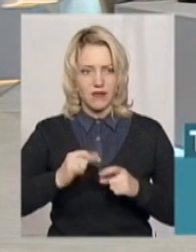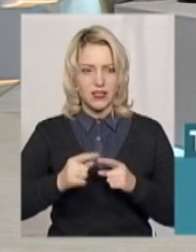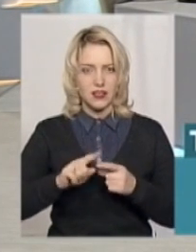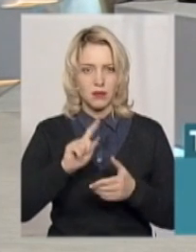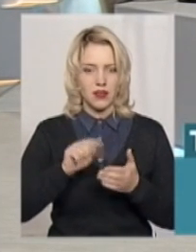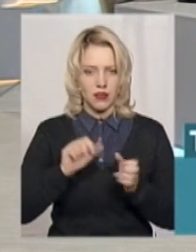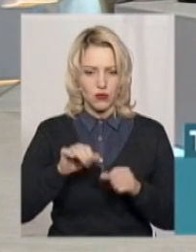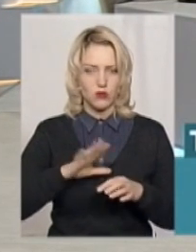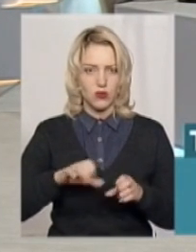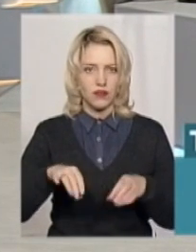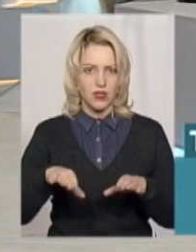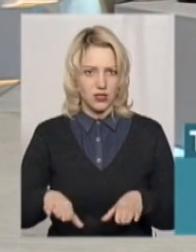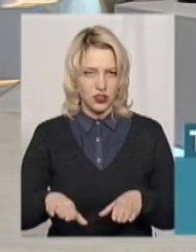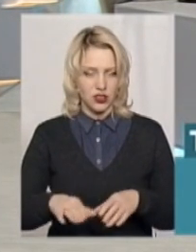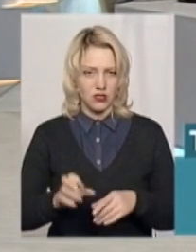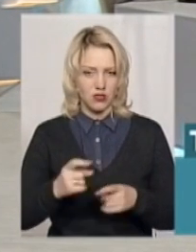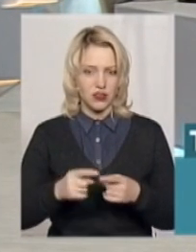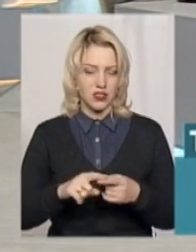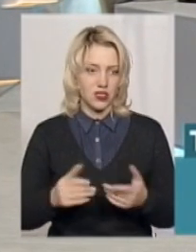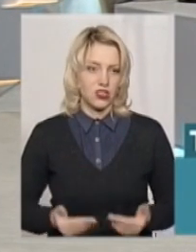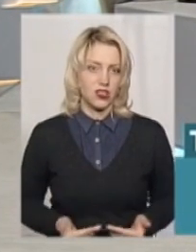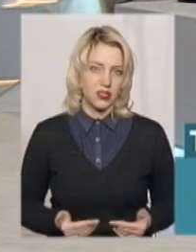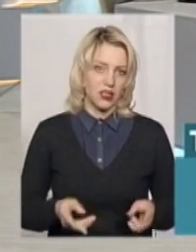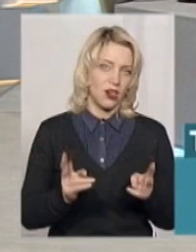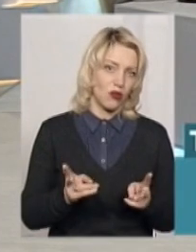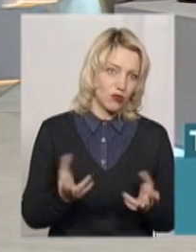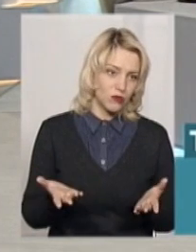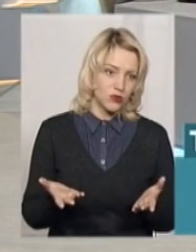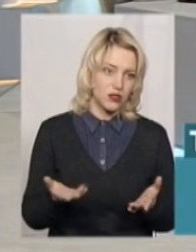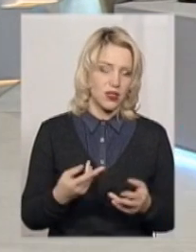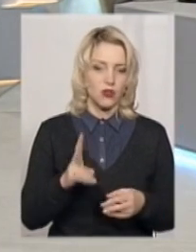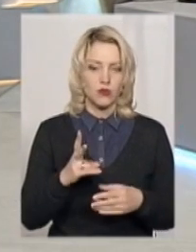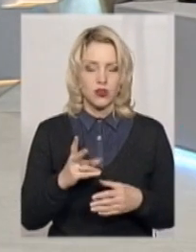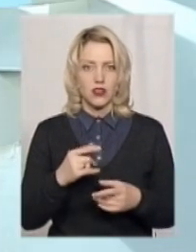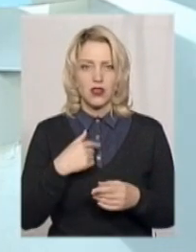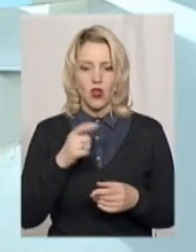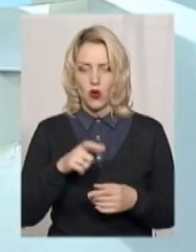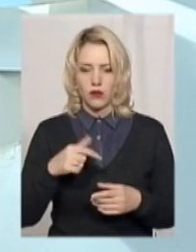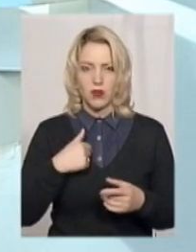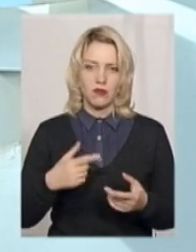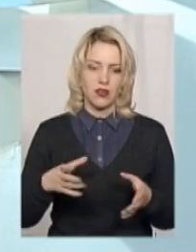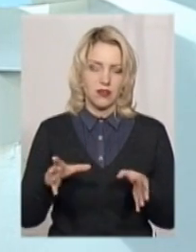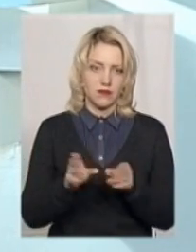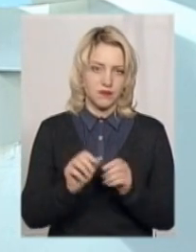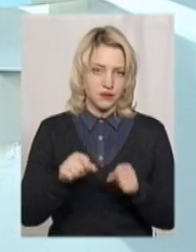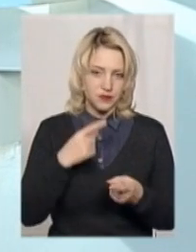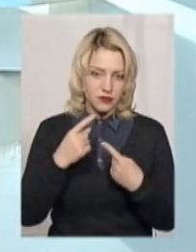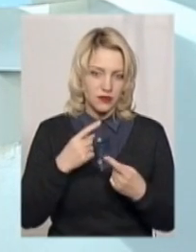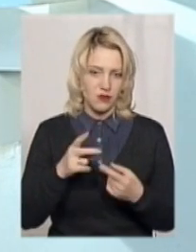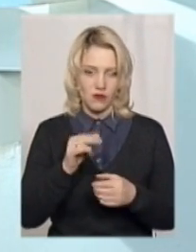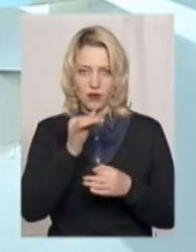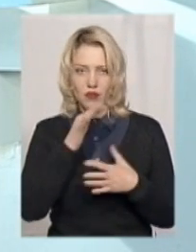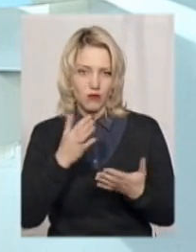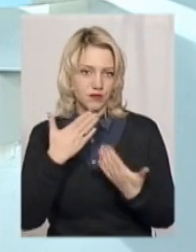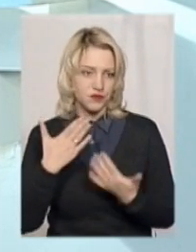питання може бути вирішене. Ну, це життя, комусь з кимось, з якимись людьми ми сходимося, з якимись людьми ми не